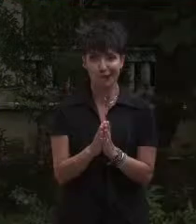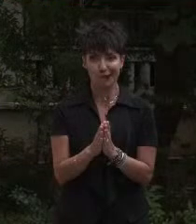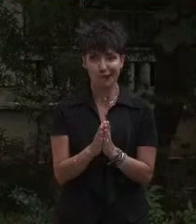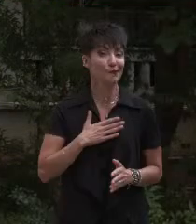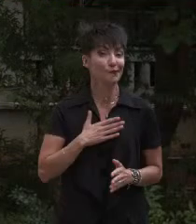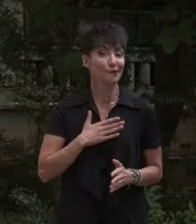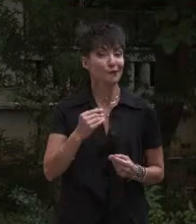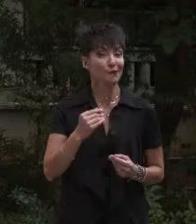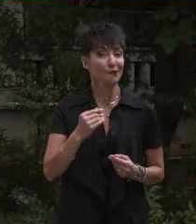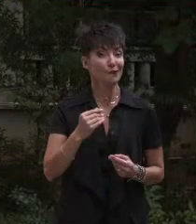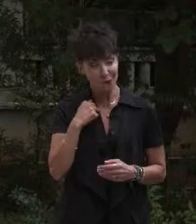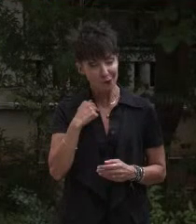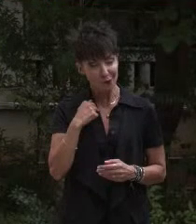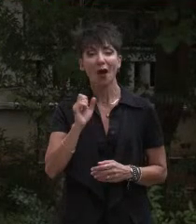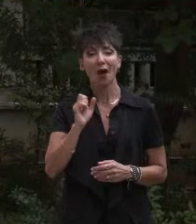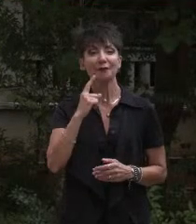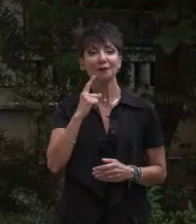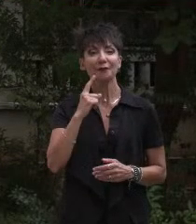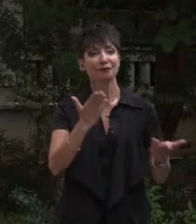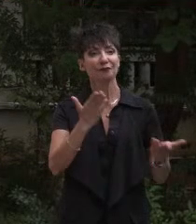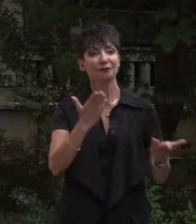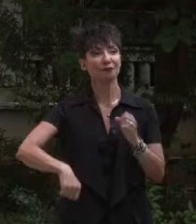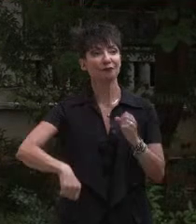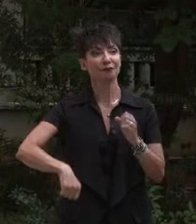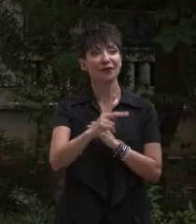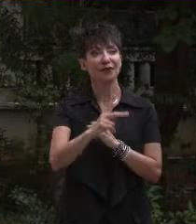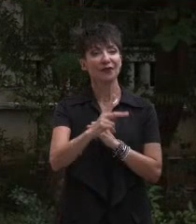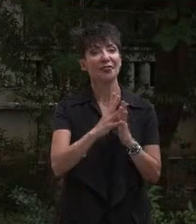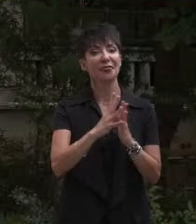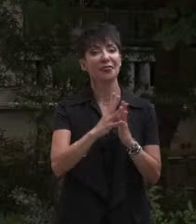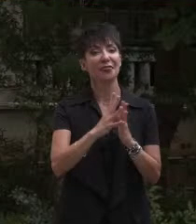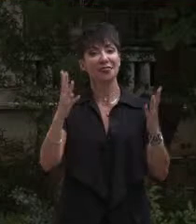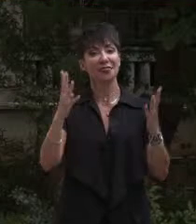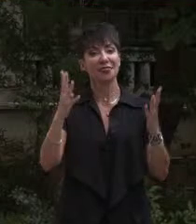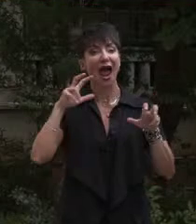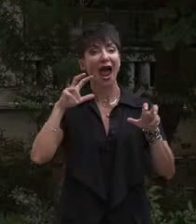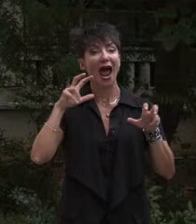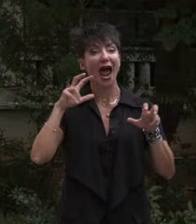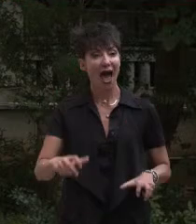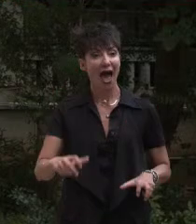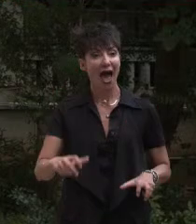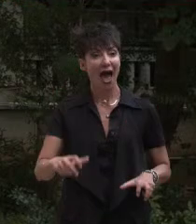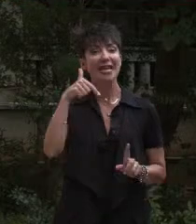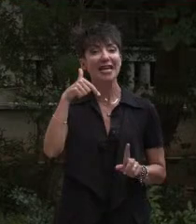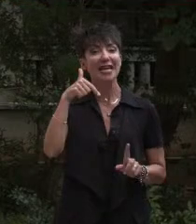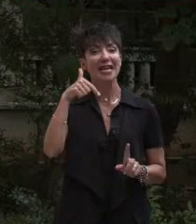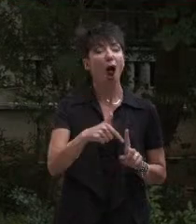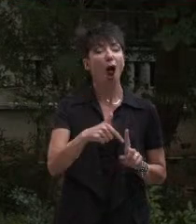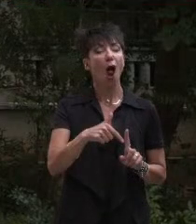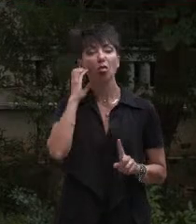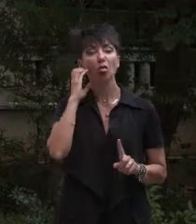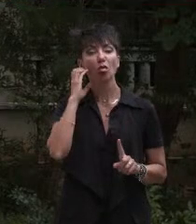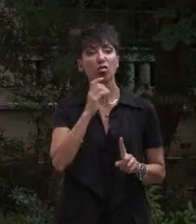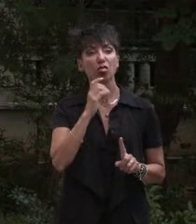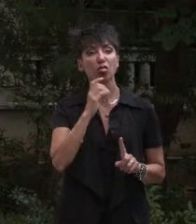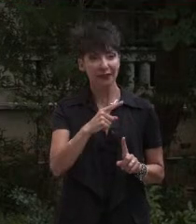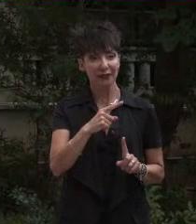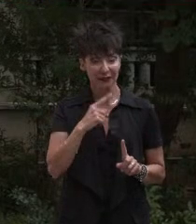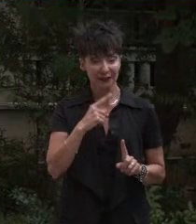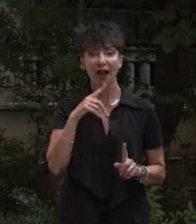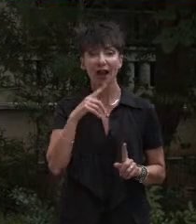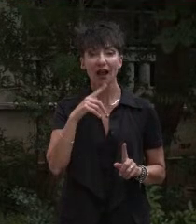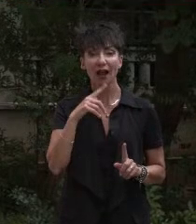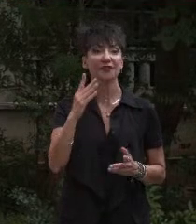Ευχαριστούμε τη Super League και καλούμε τον ποδοσφαιριστή της ομάδας K19 από την ΑΕΚ, Γιαννακού Οδυσσέα, να δώσει